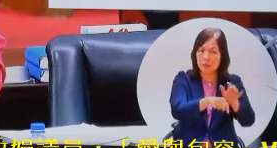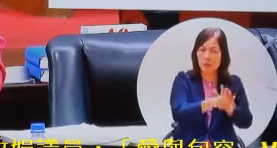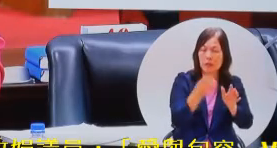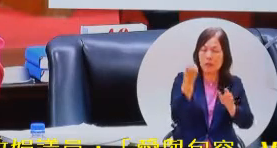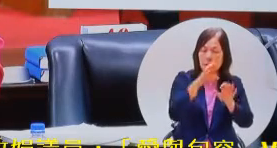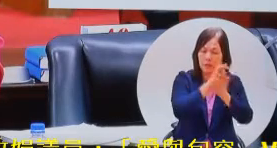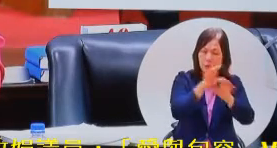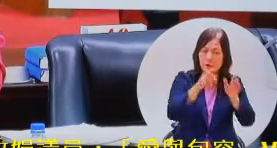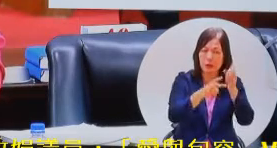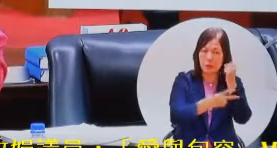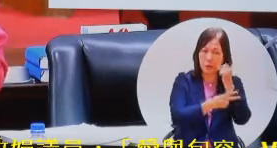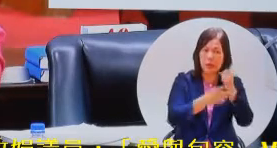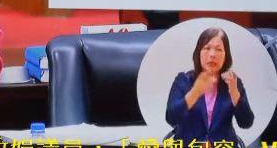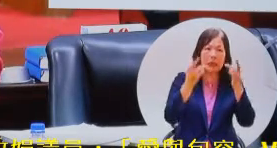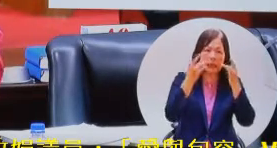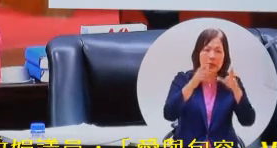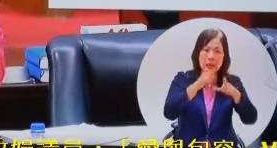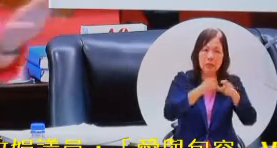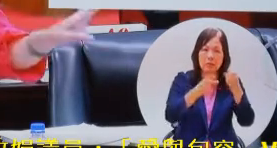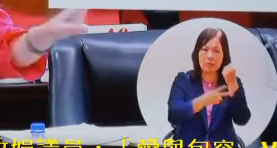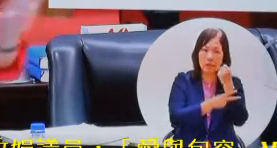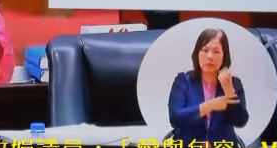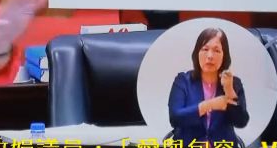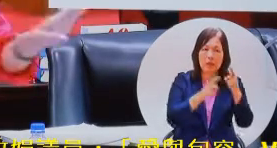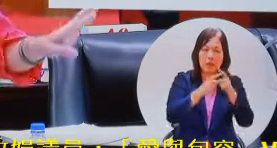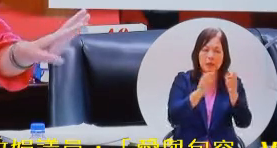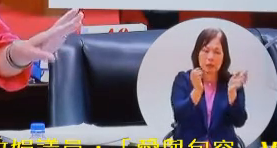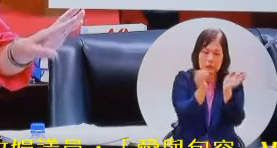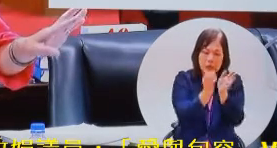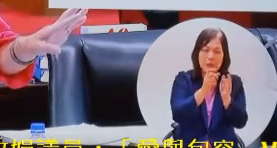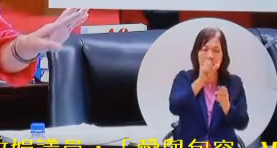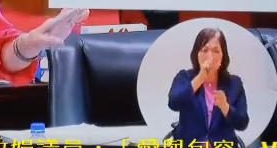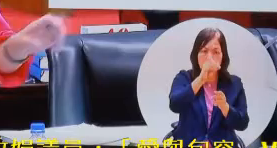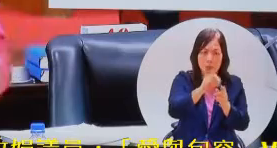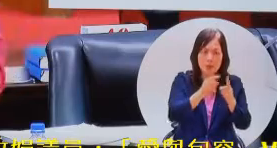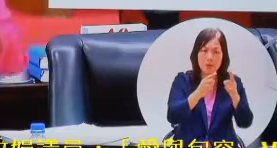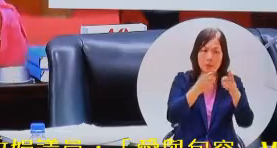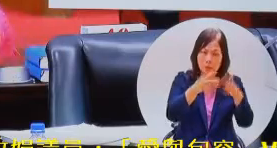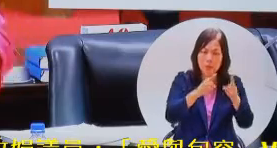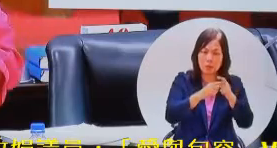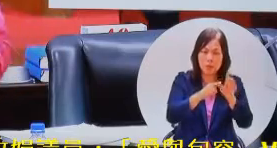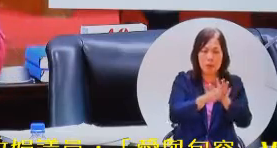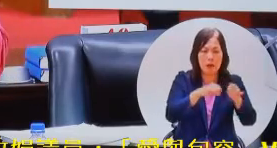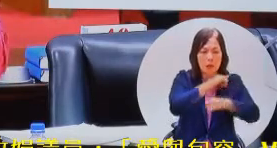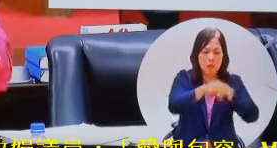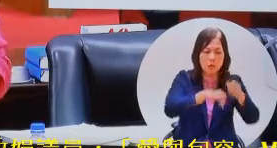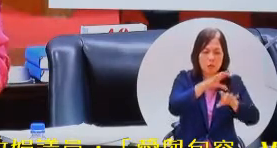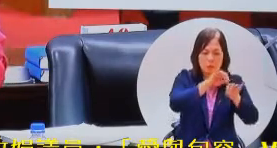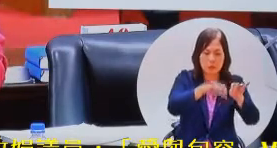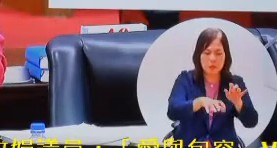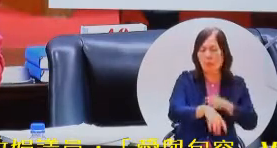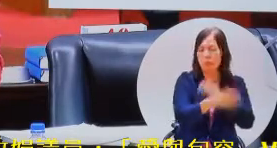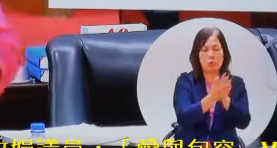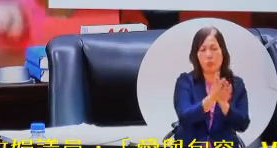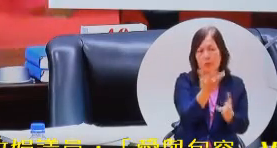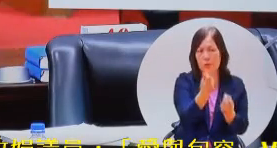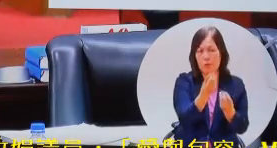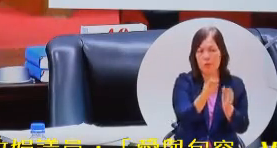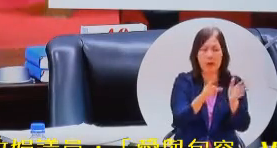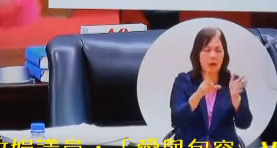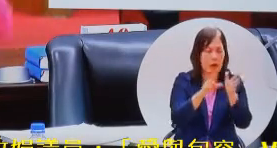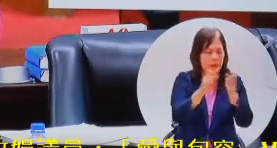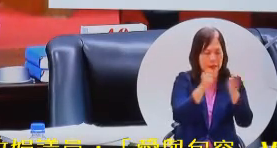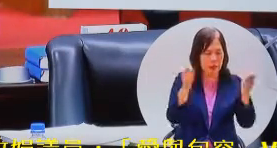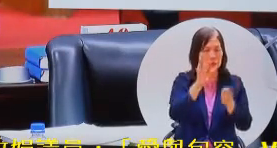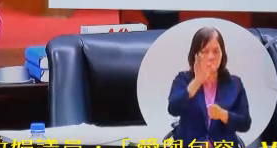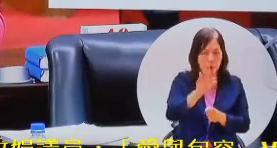头里人我家顶多的人没有一个活动的场所、哦、所以一直在申请讲了多年了，我们来